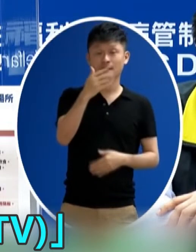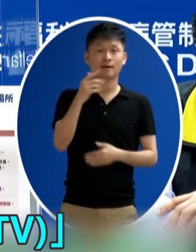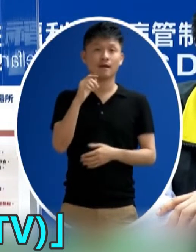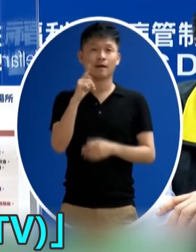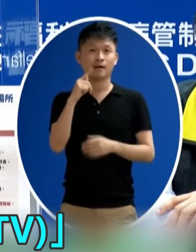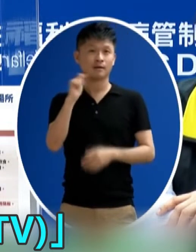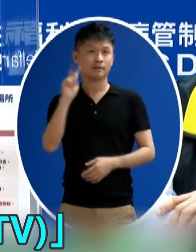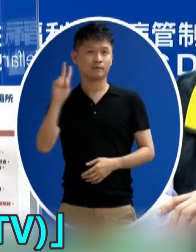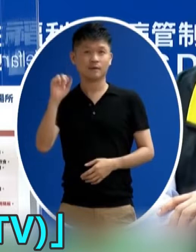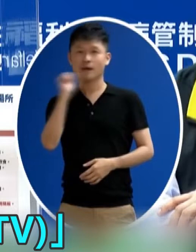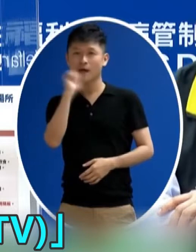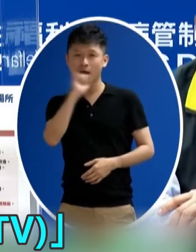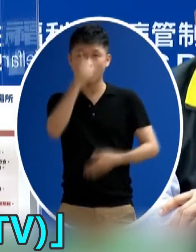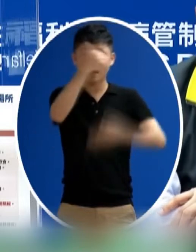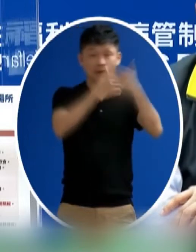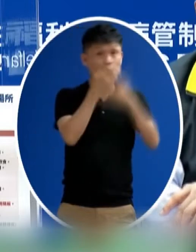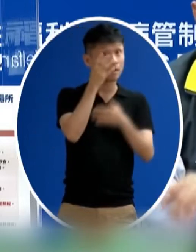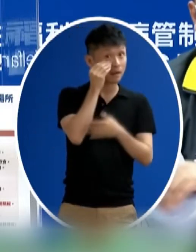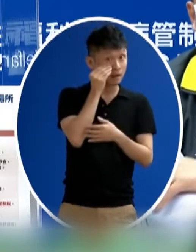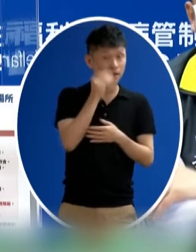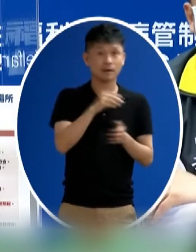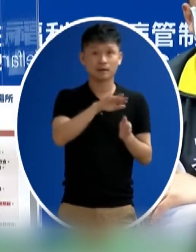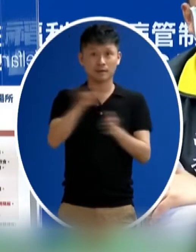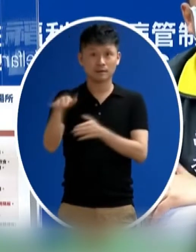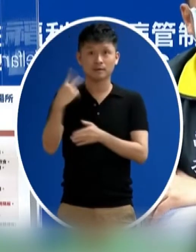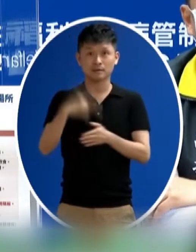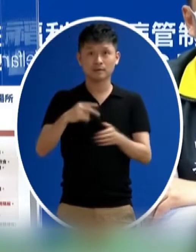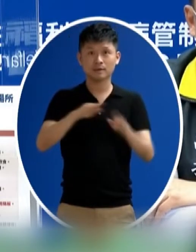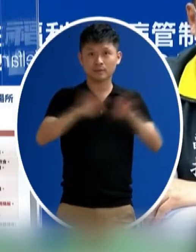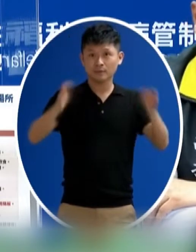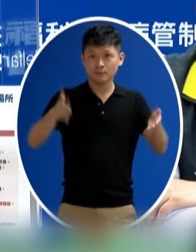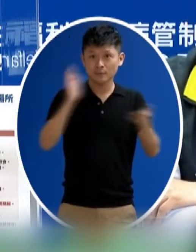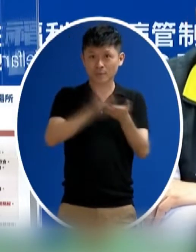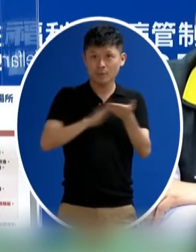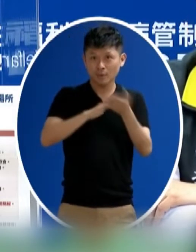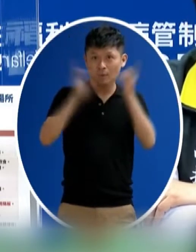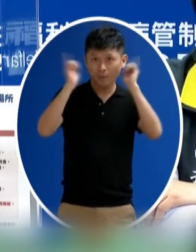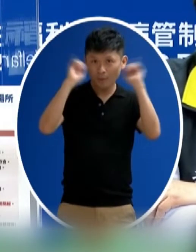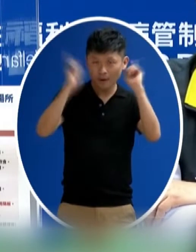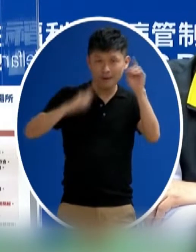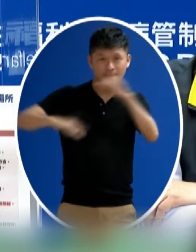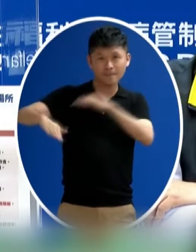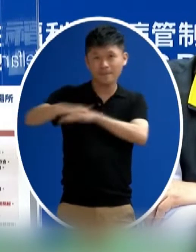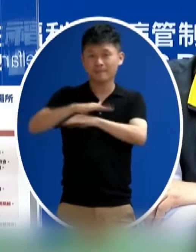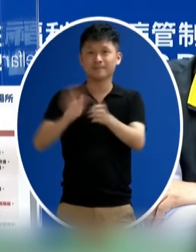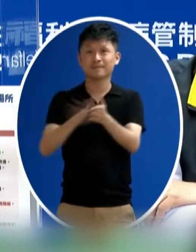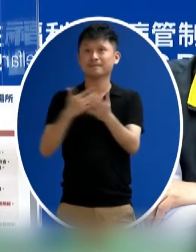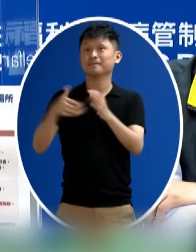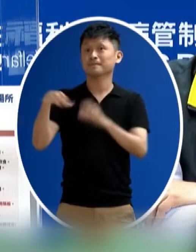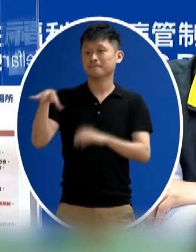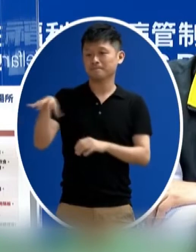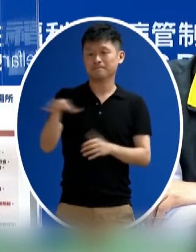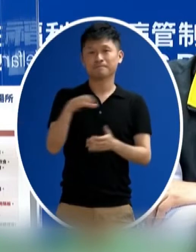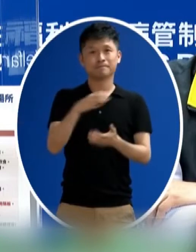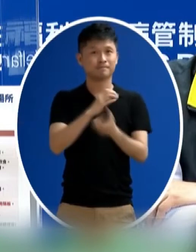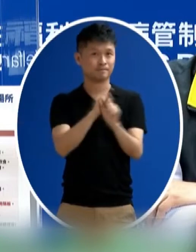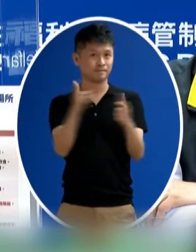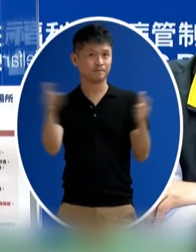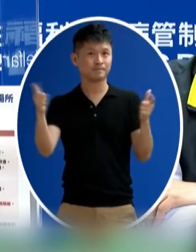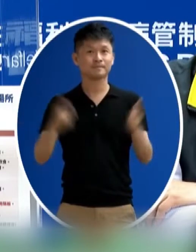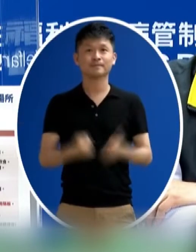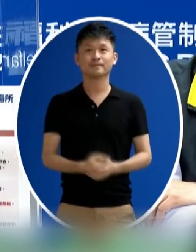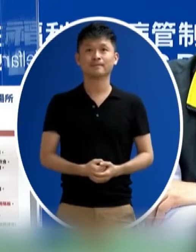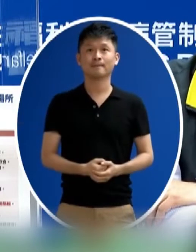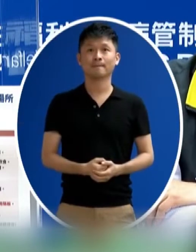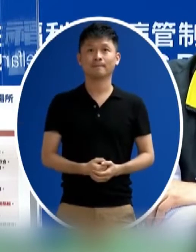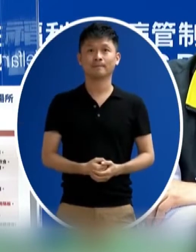KTV， 那还有桌游、麻将休闲馆营业场所。那在基本